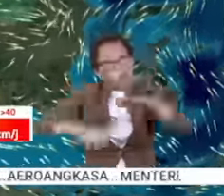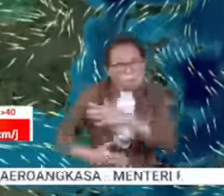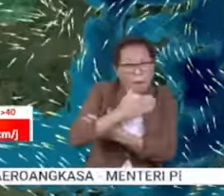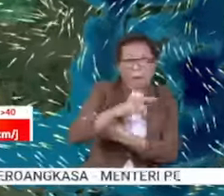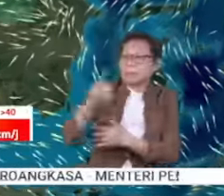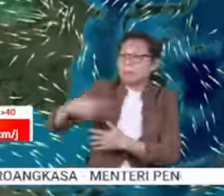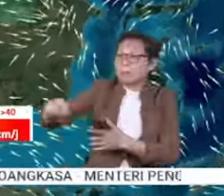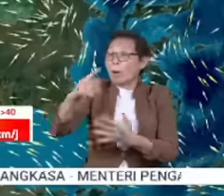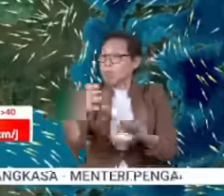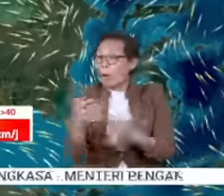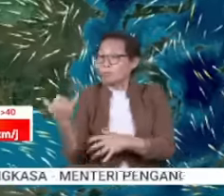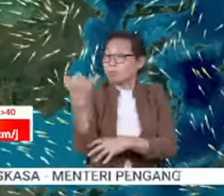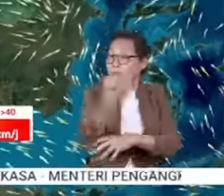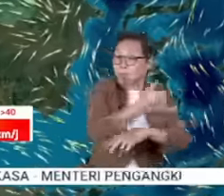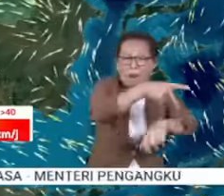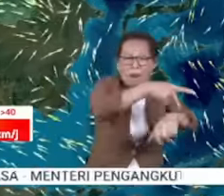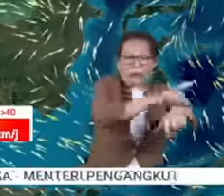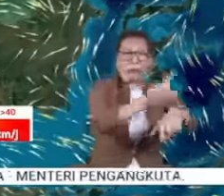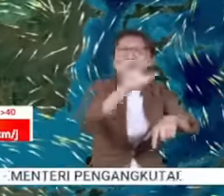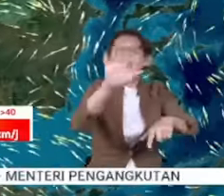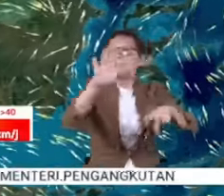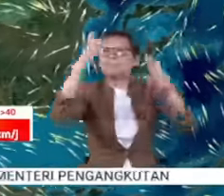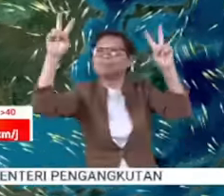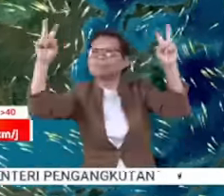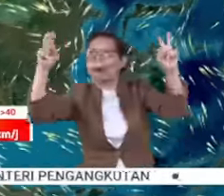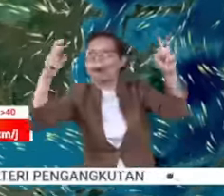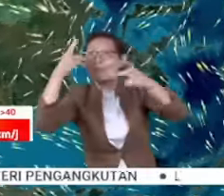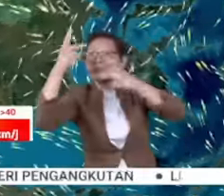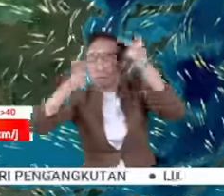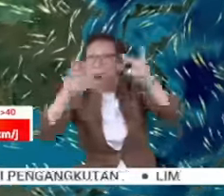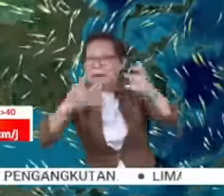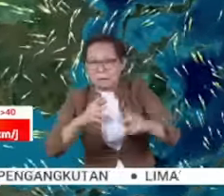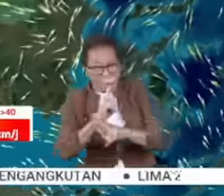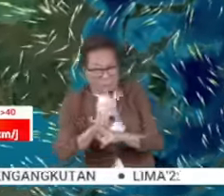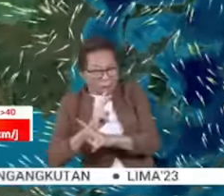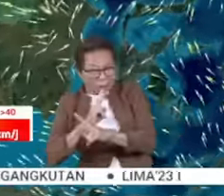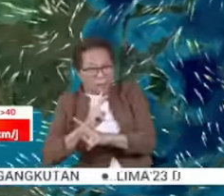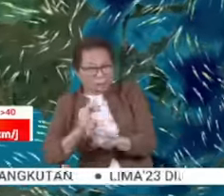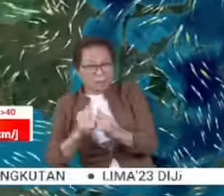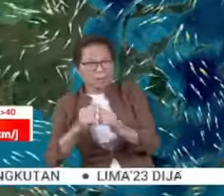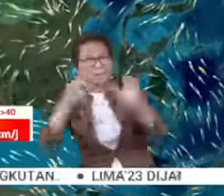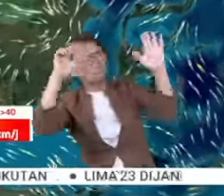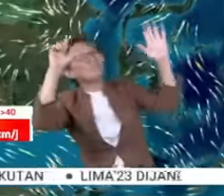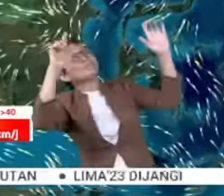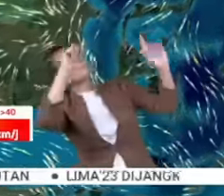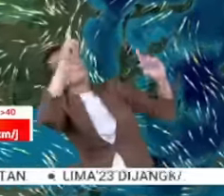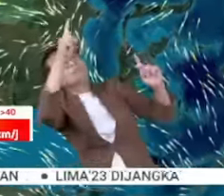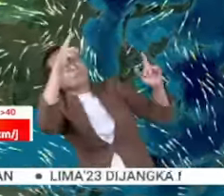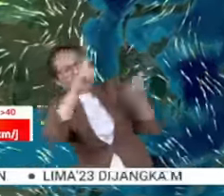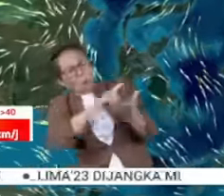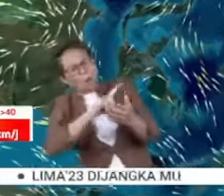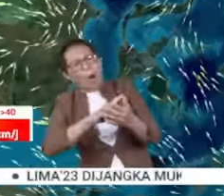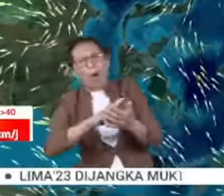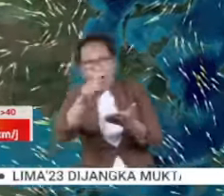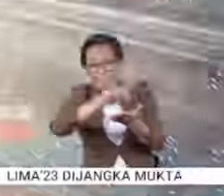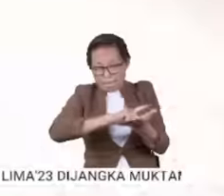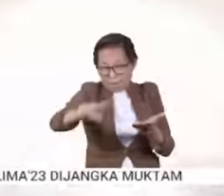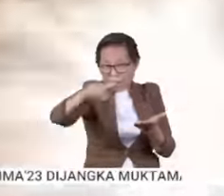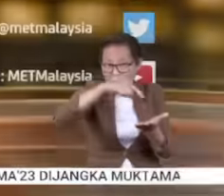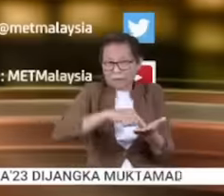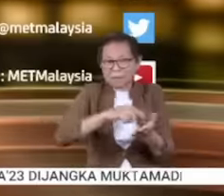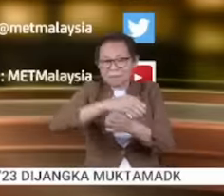ramai yang ingin mengunjungi 5 langkah yang beruas padalah dengan keadaan cuaca sepanjang minggu ini